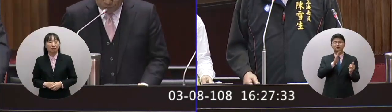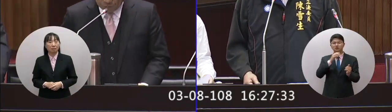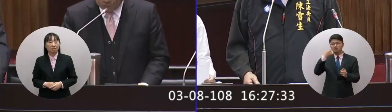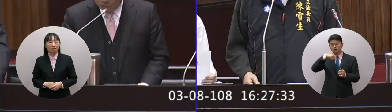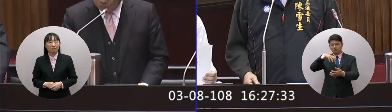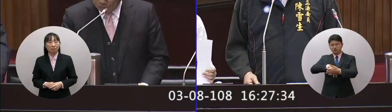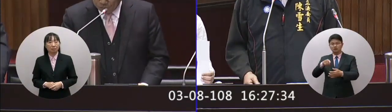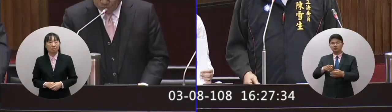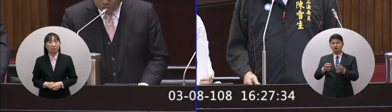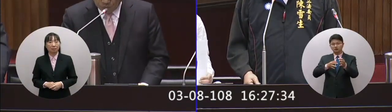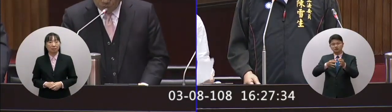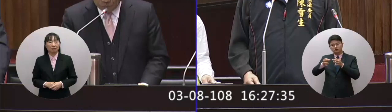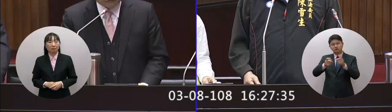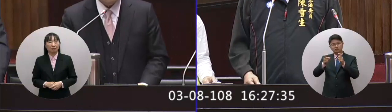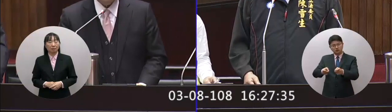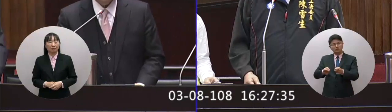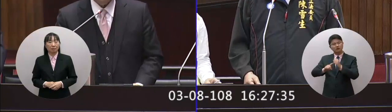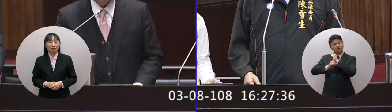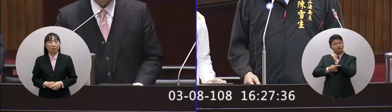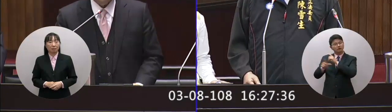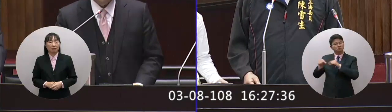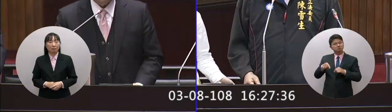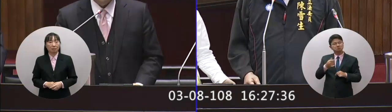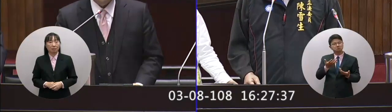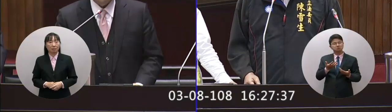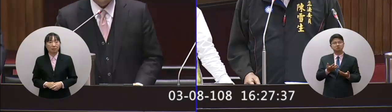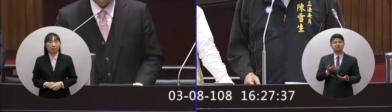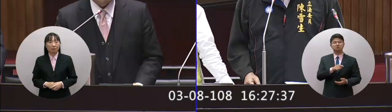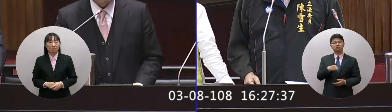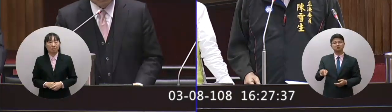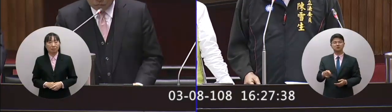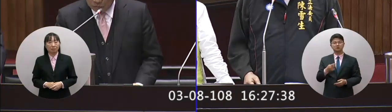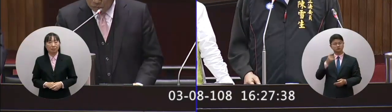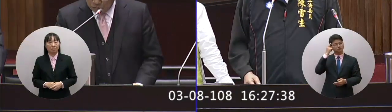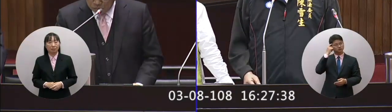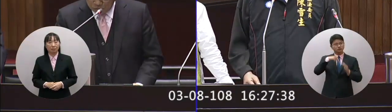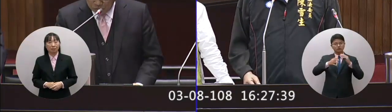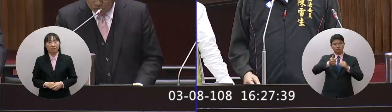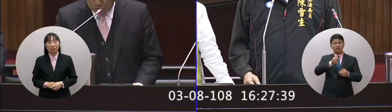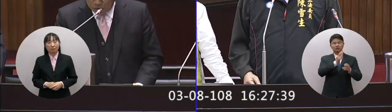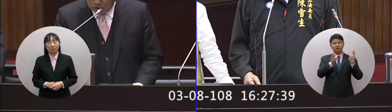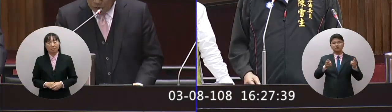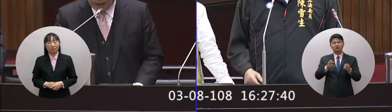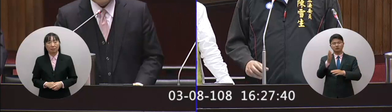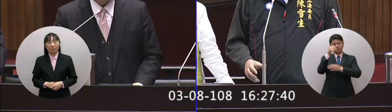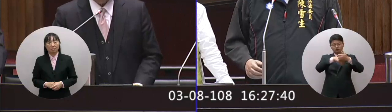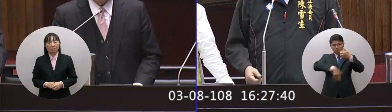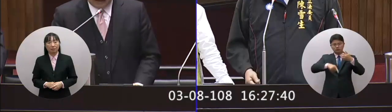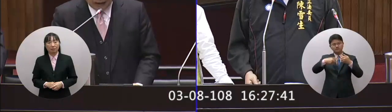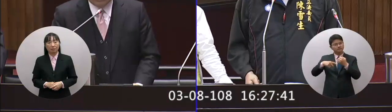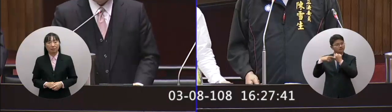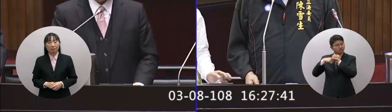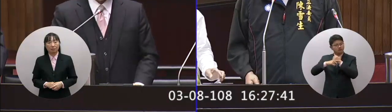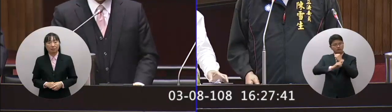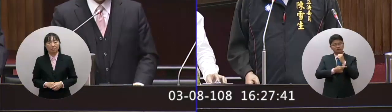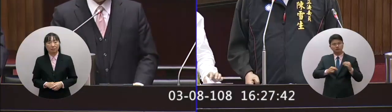港准用一些相关的法条，是不是请院长请相关的部会能够研究， 因为 来做